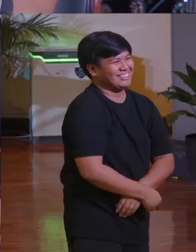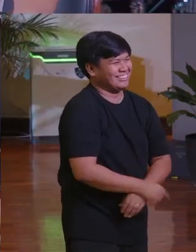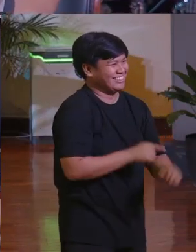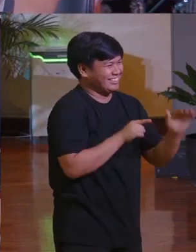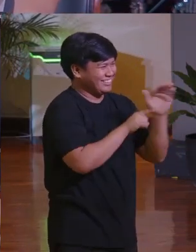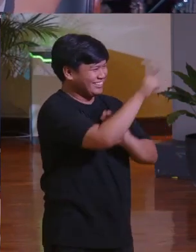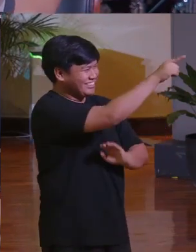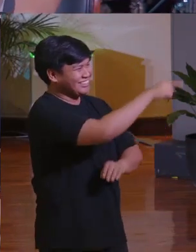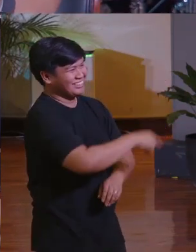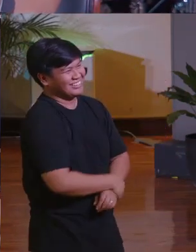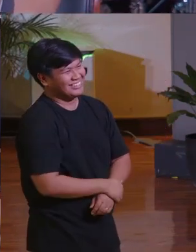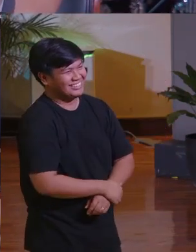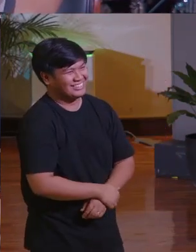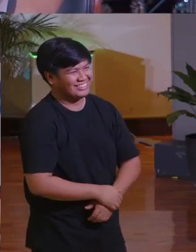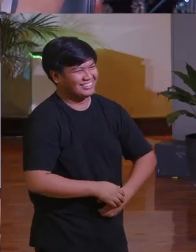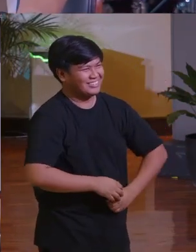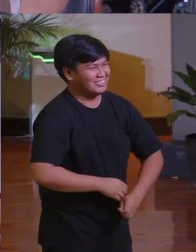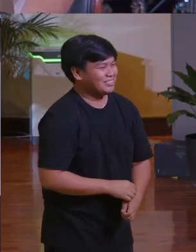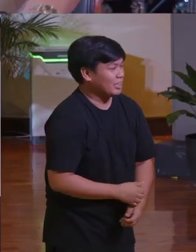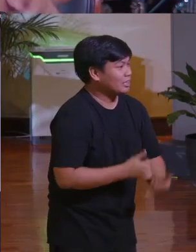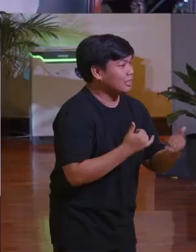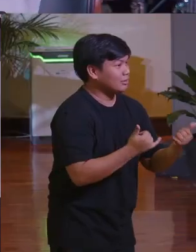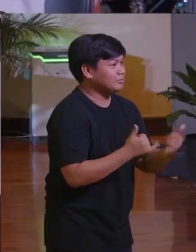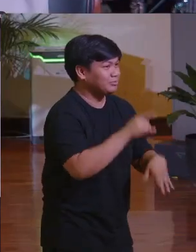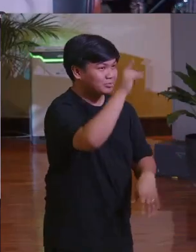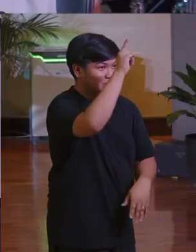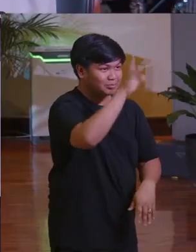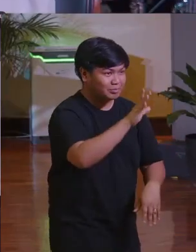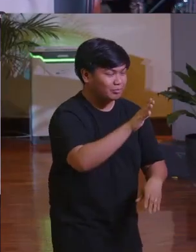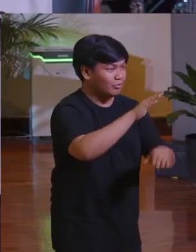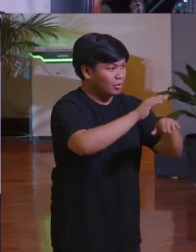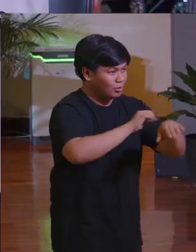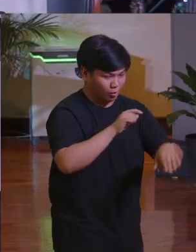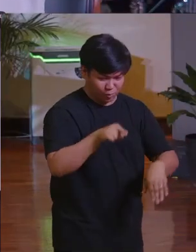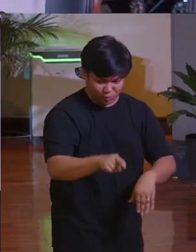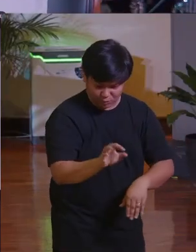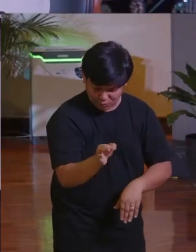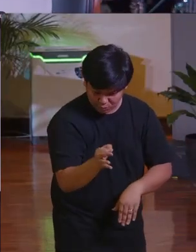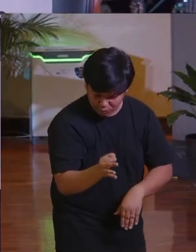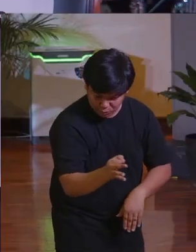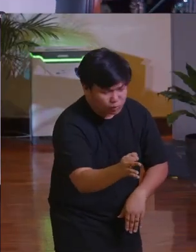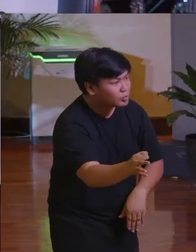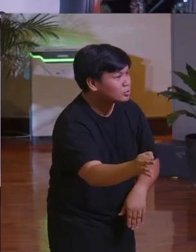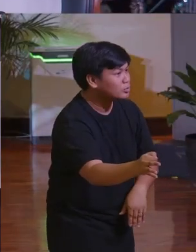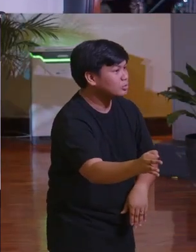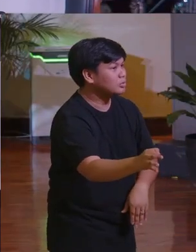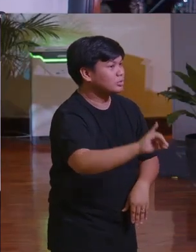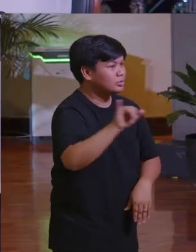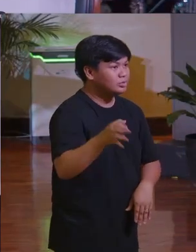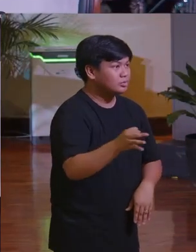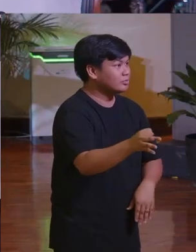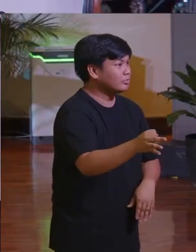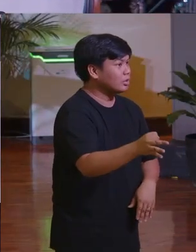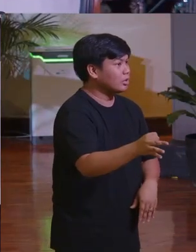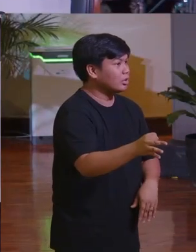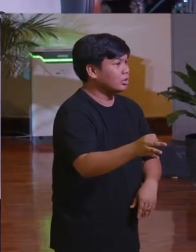ang pagtawag ng Diyos sa pamamagitan ng kanyang makapangyarihang salita.